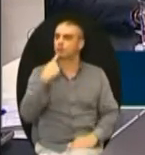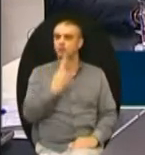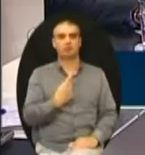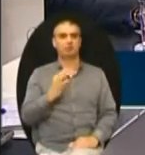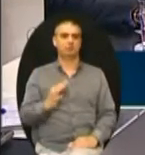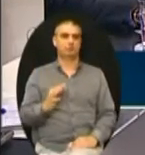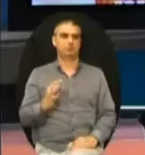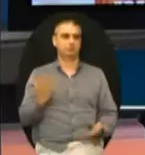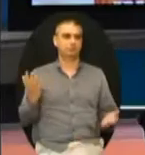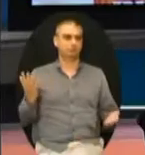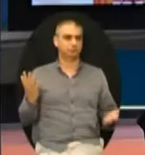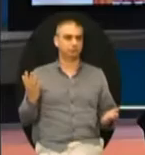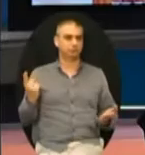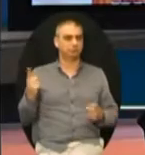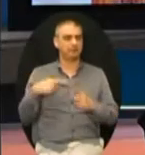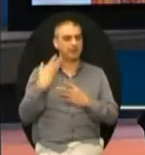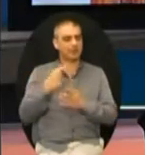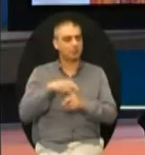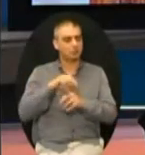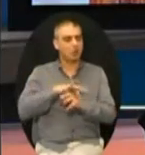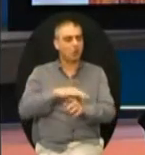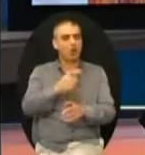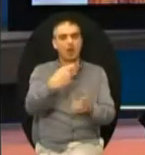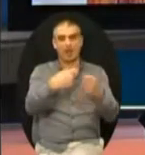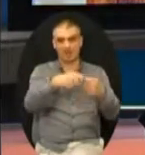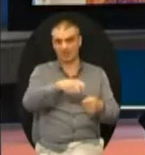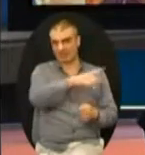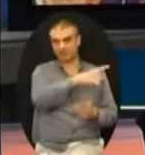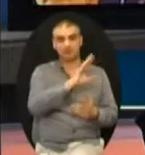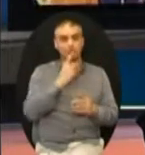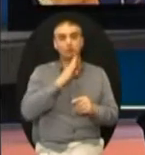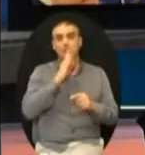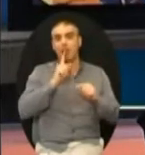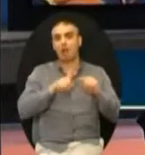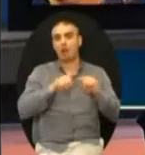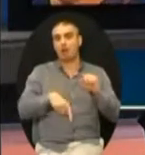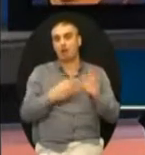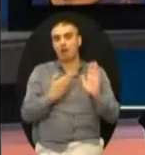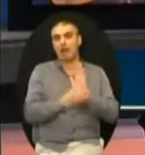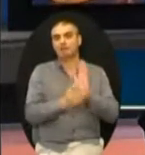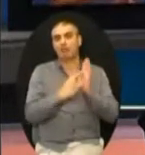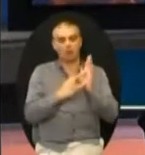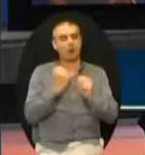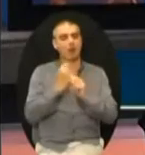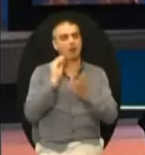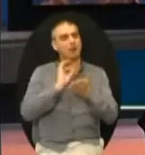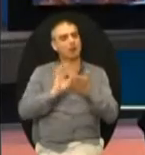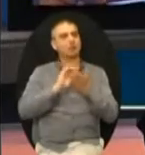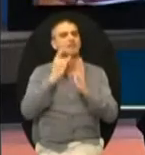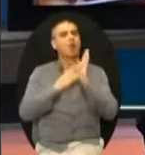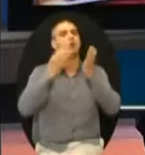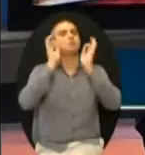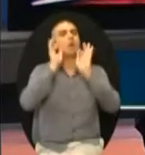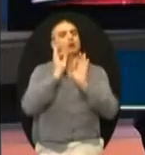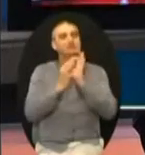דברו, וייתן מנחה למחוקק, ככל שיש לקונה בחוק, לייצר חוק מיוחד